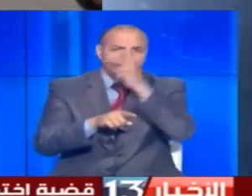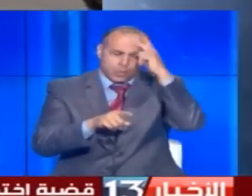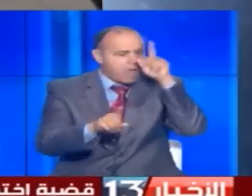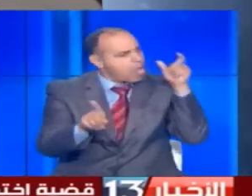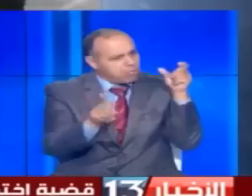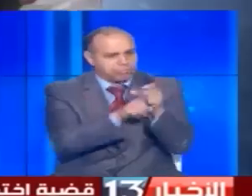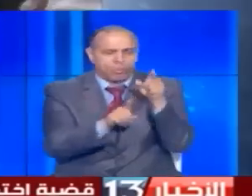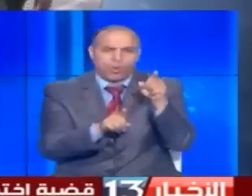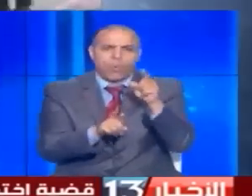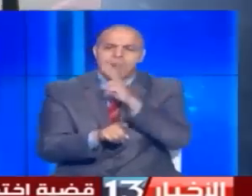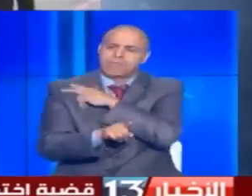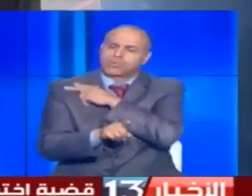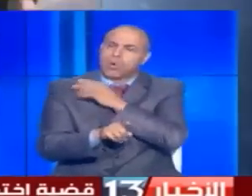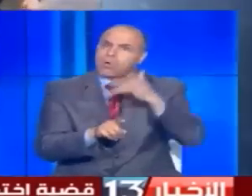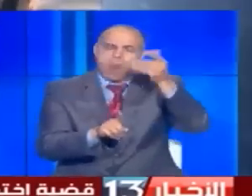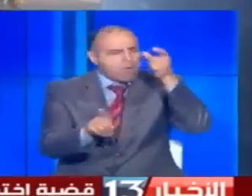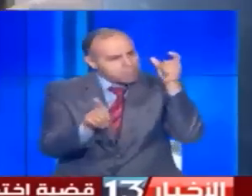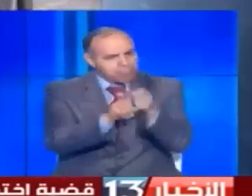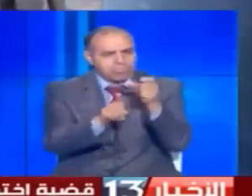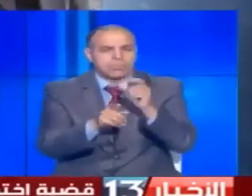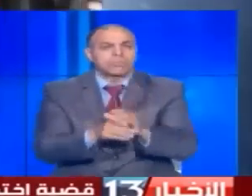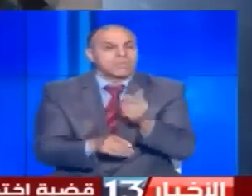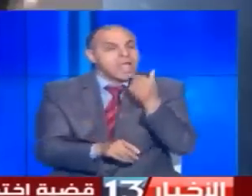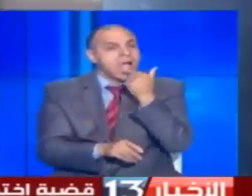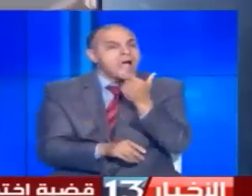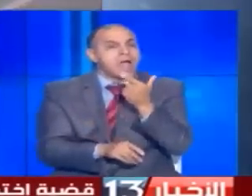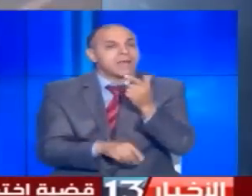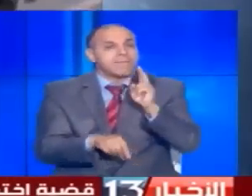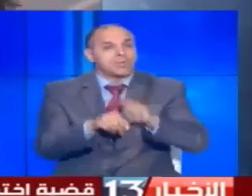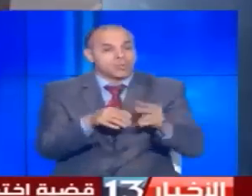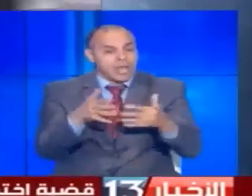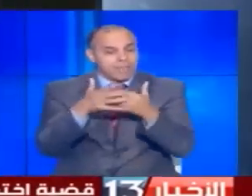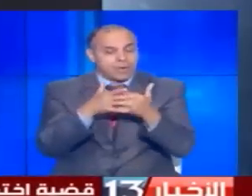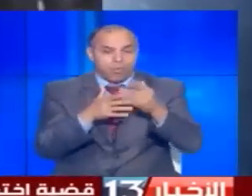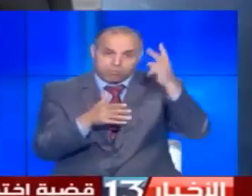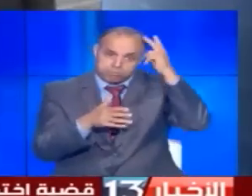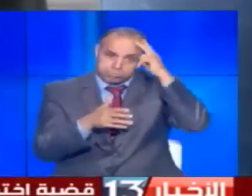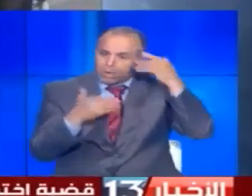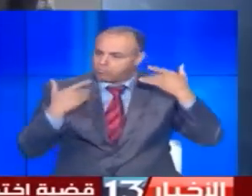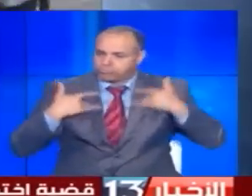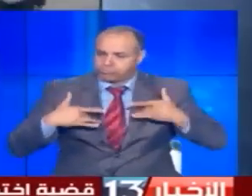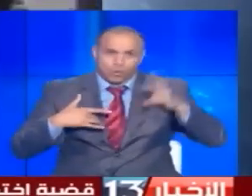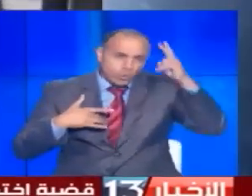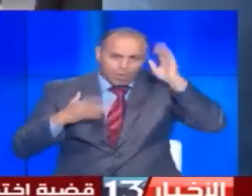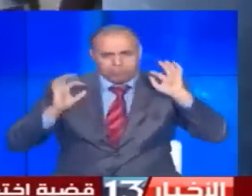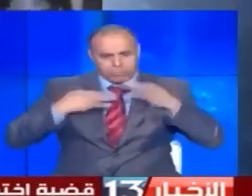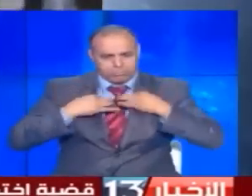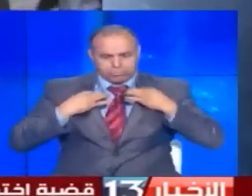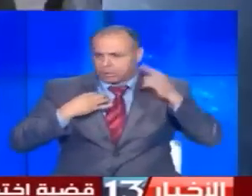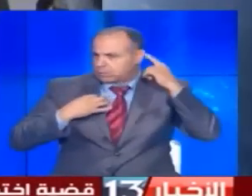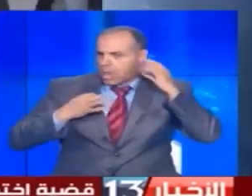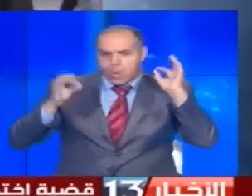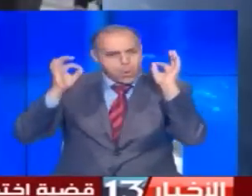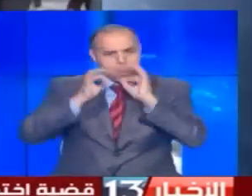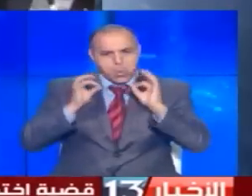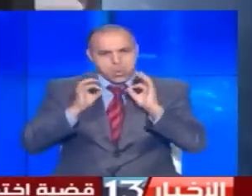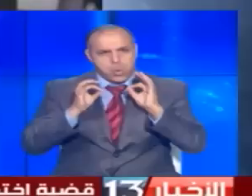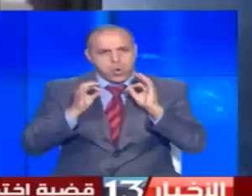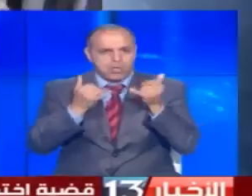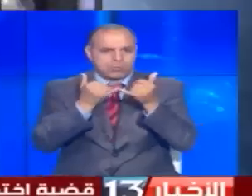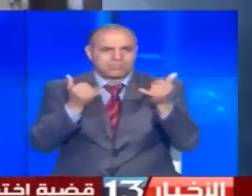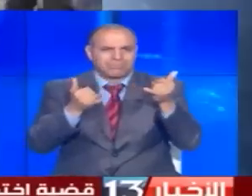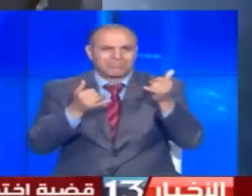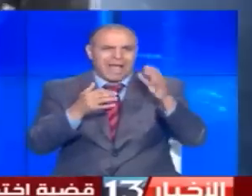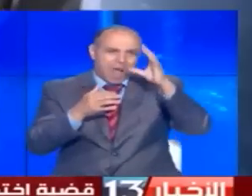سعوديين أو مسؤولين كبار. وأضاف بومبيو أن القادة السعوديين نفوا وبشدة أي علم لديهم بما حدث في